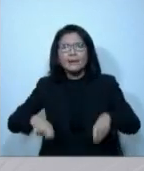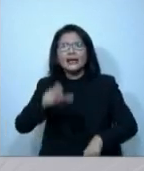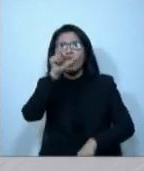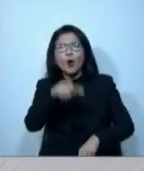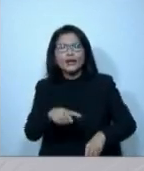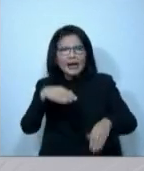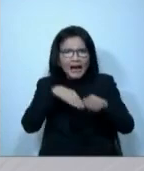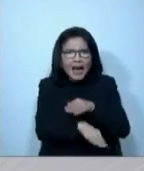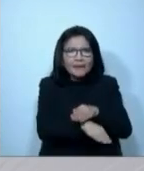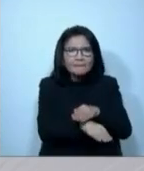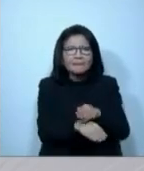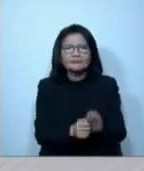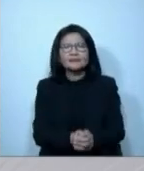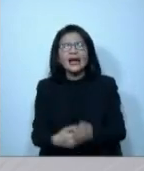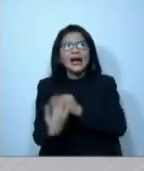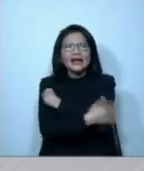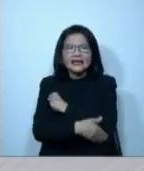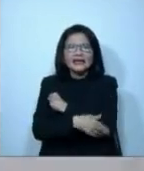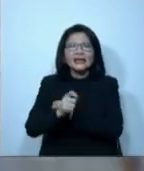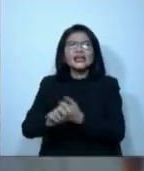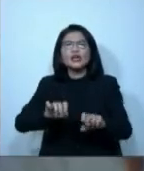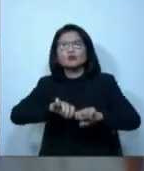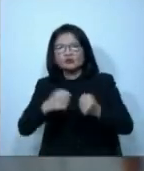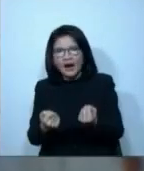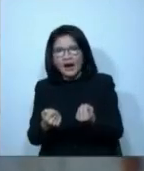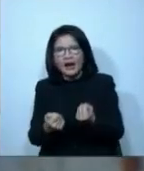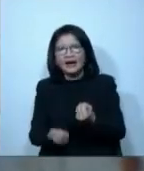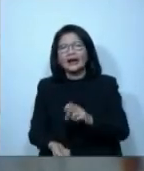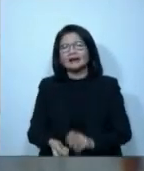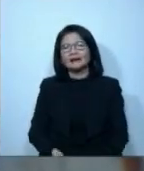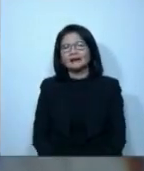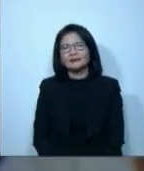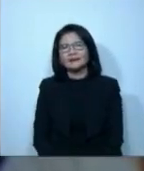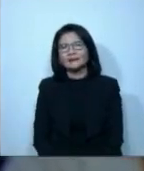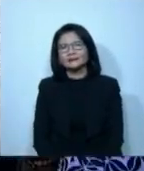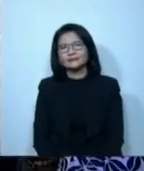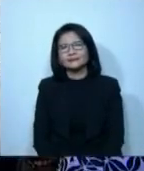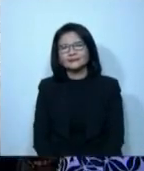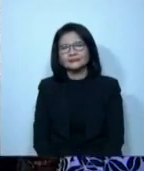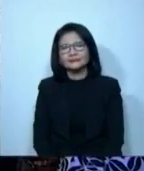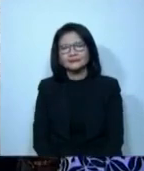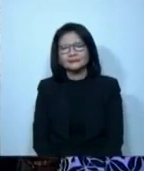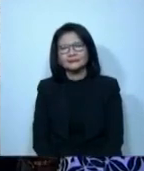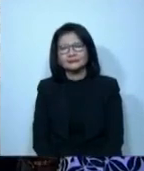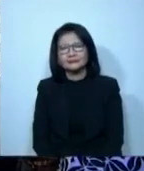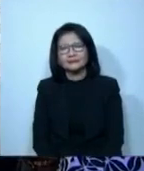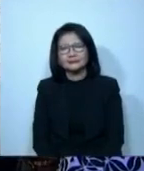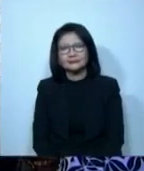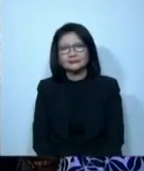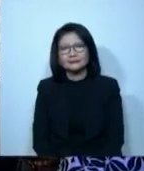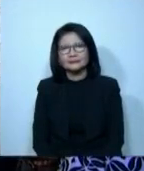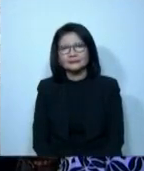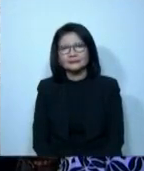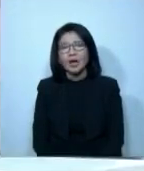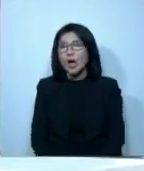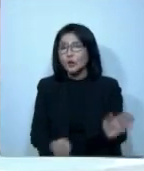ordal? Negeri ini rusak apabila tatanan waktunya itu hilang. Habis. Ya. Sekarang kami berikan kesempatan kepada calon presiden nomor